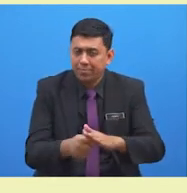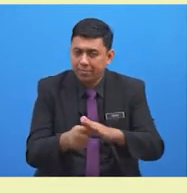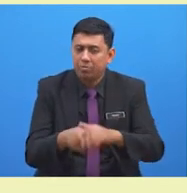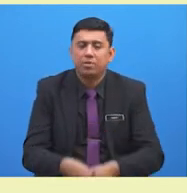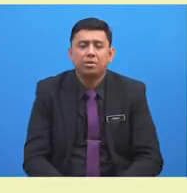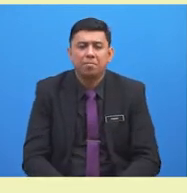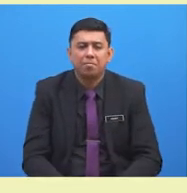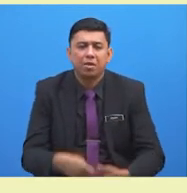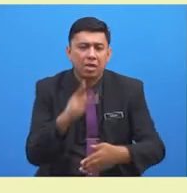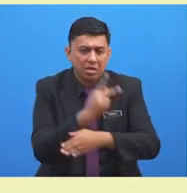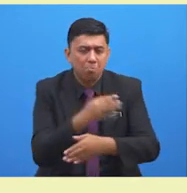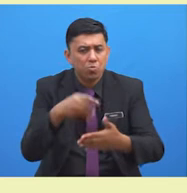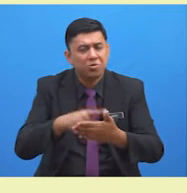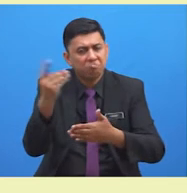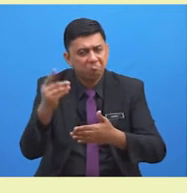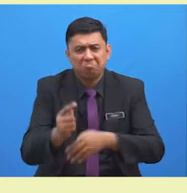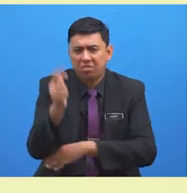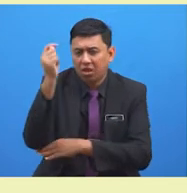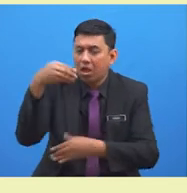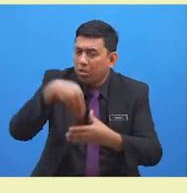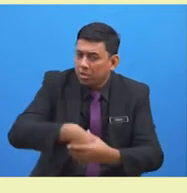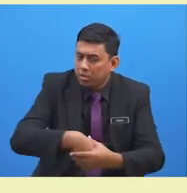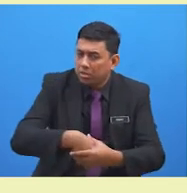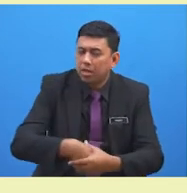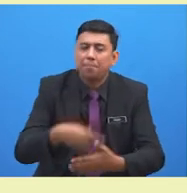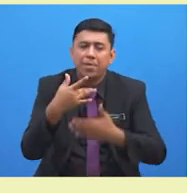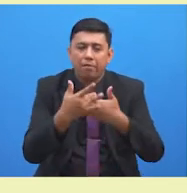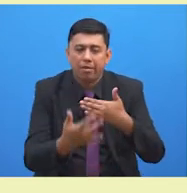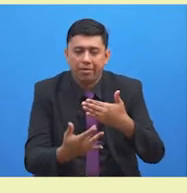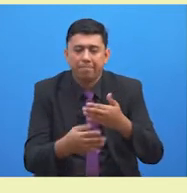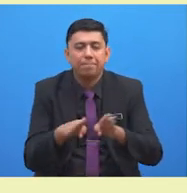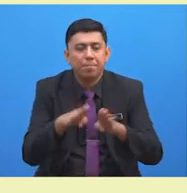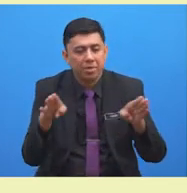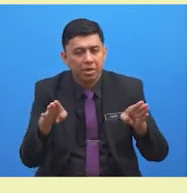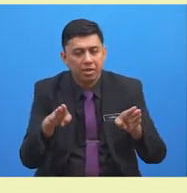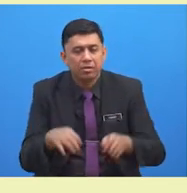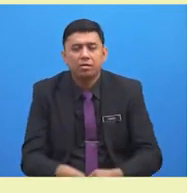berbanding tekanan separuh karbon dioksida di dalam alveolus.